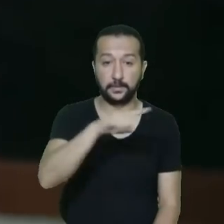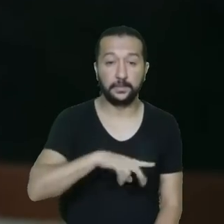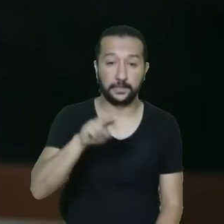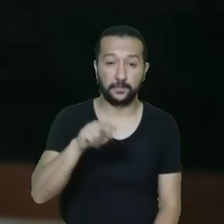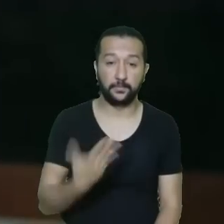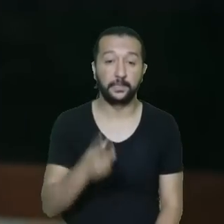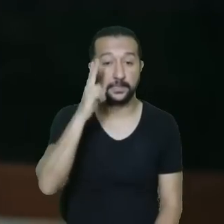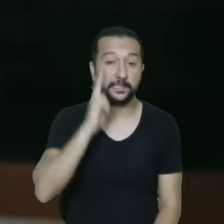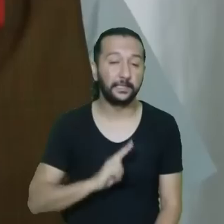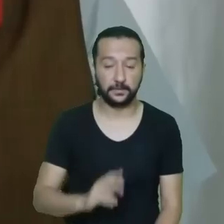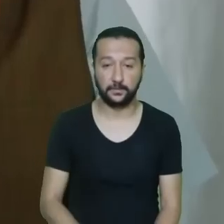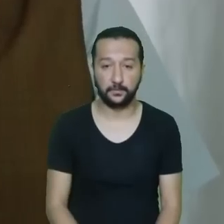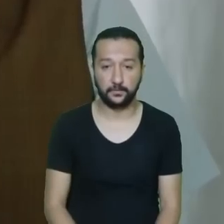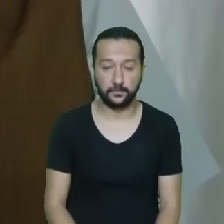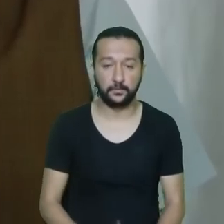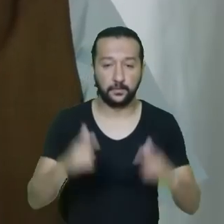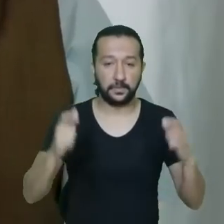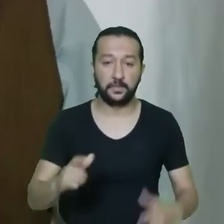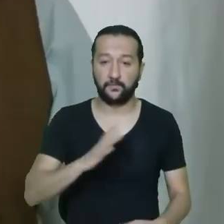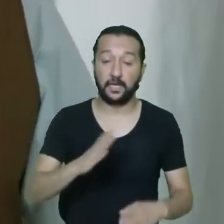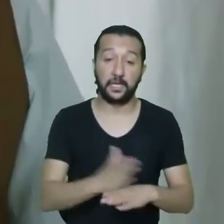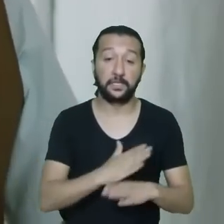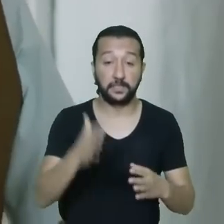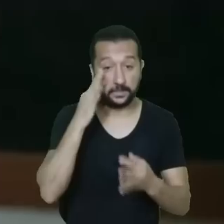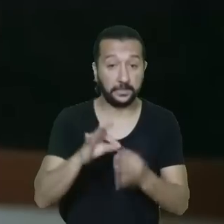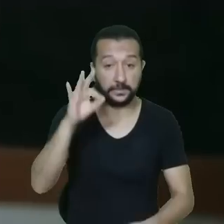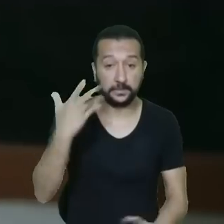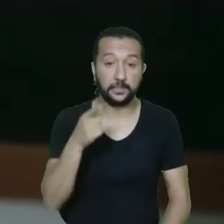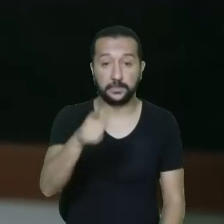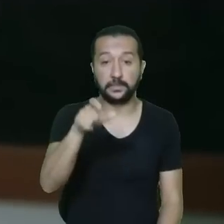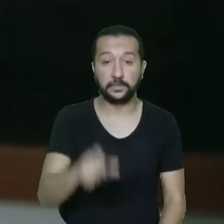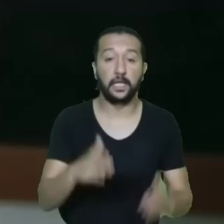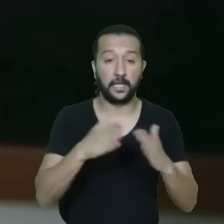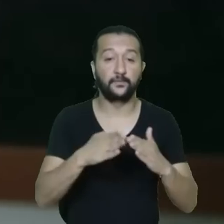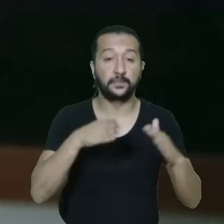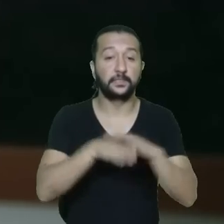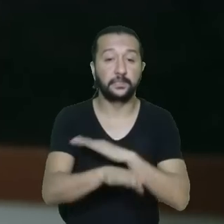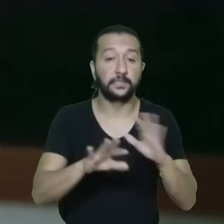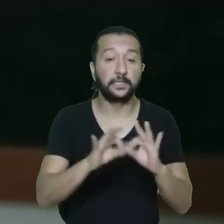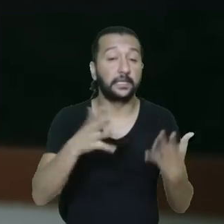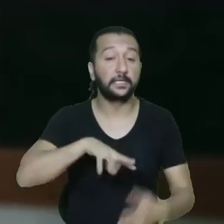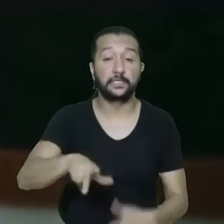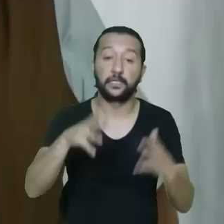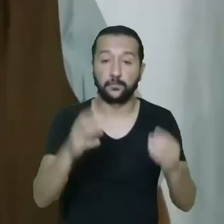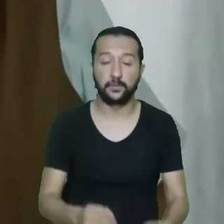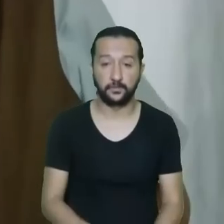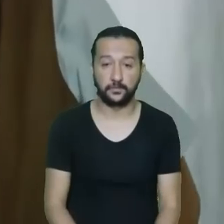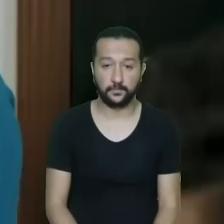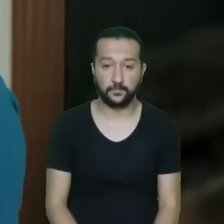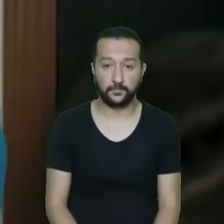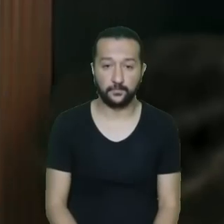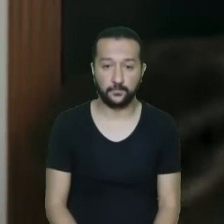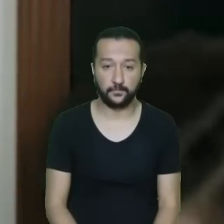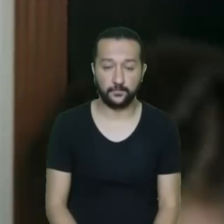gibi zengin, varlıklı insanla sizin evinizden ni çalabilik? Masaya oturdu.